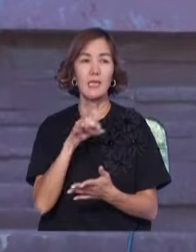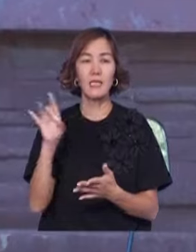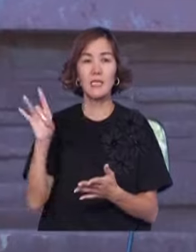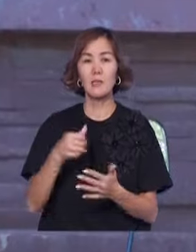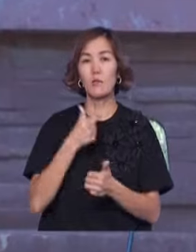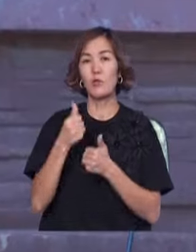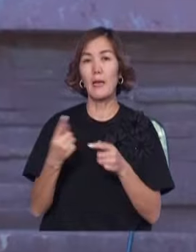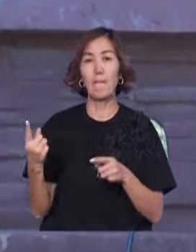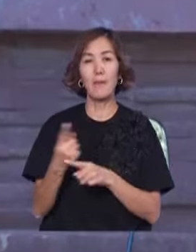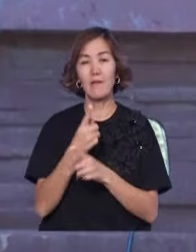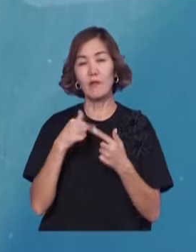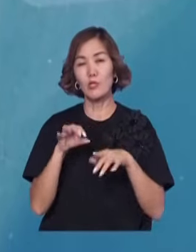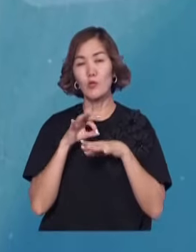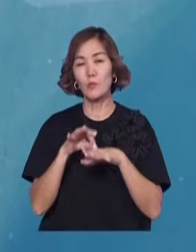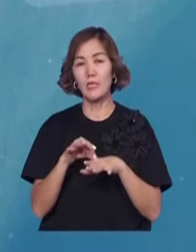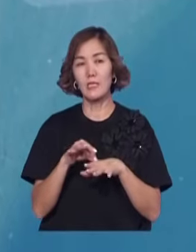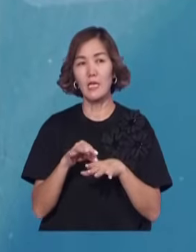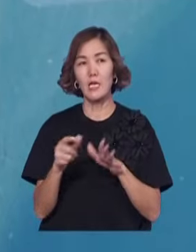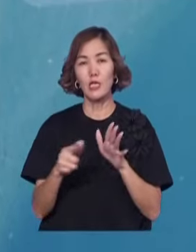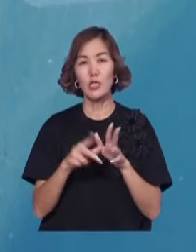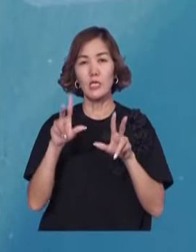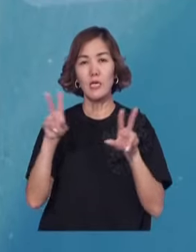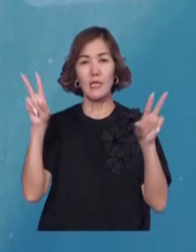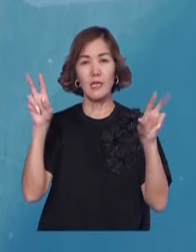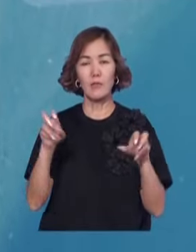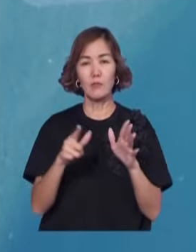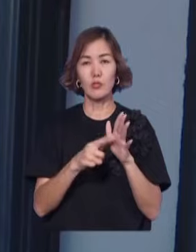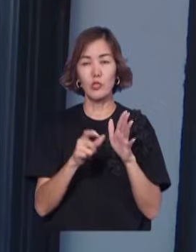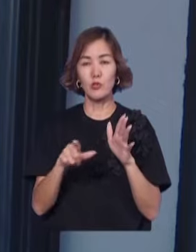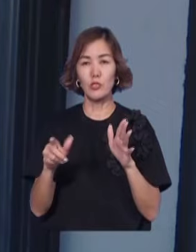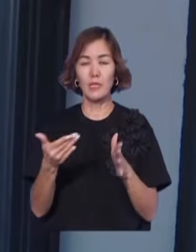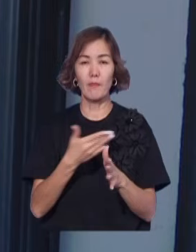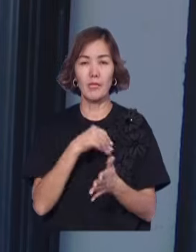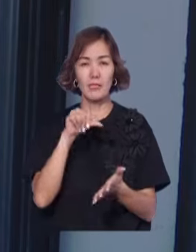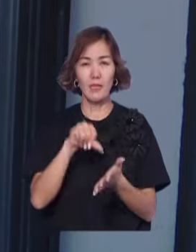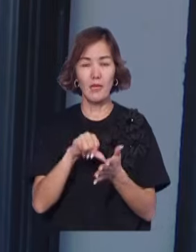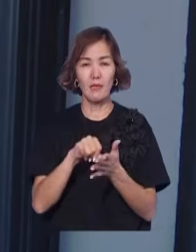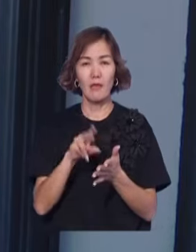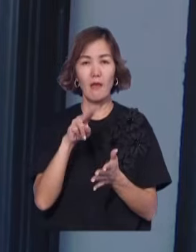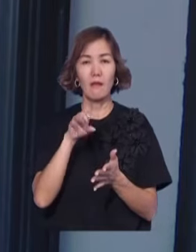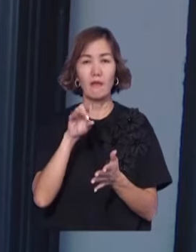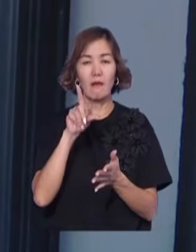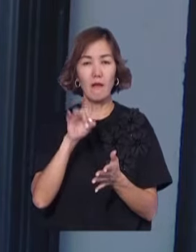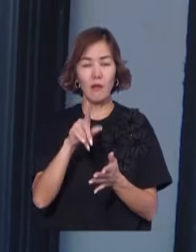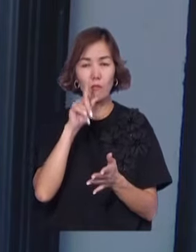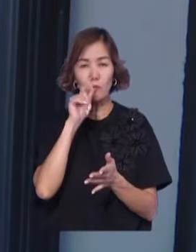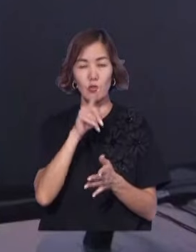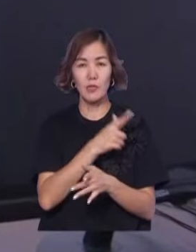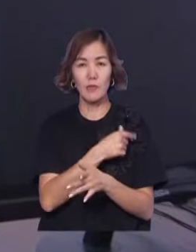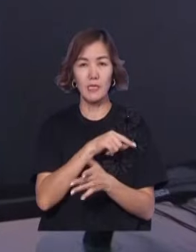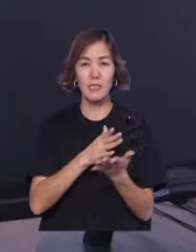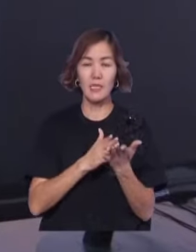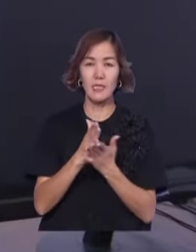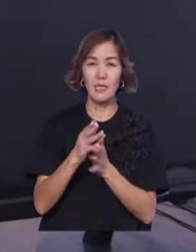байқауы тұңғыш рет ұйымдастырылды. Оған 7 аталым бойынша 700-ден аса үміткер қатысқан. Ал Дархан Бақыткелді медицина